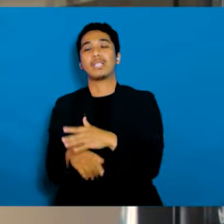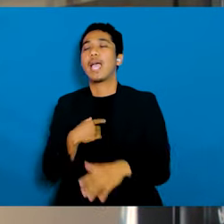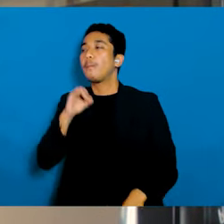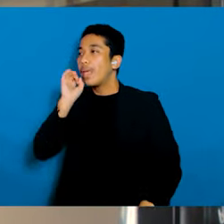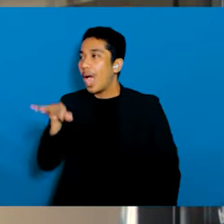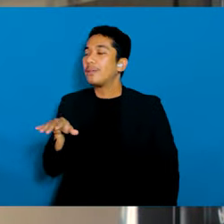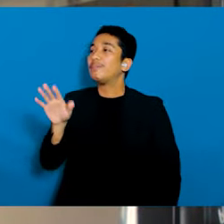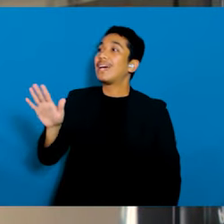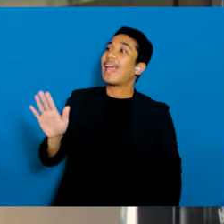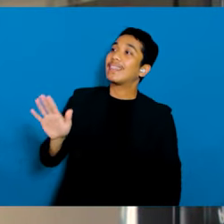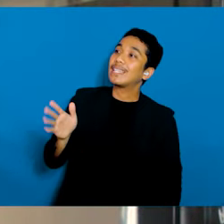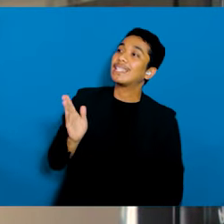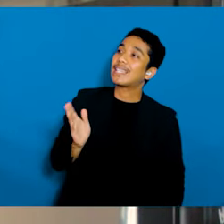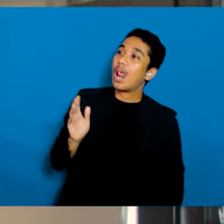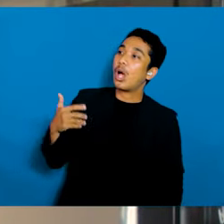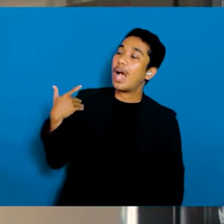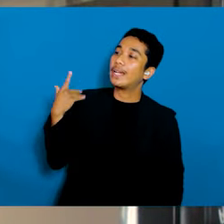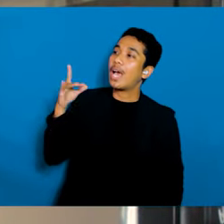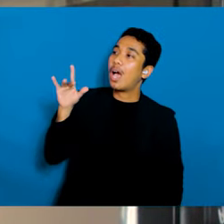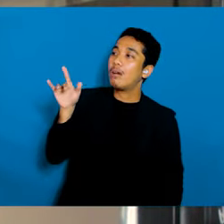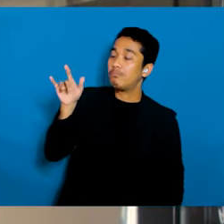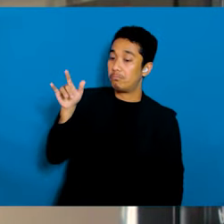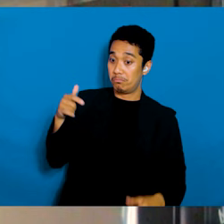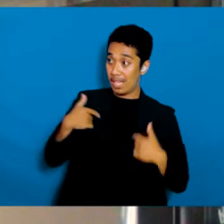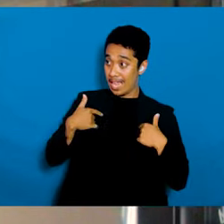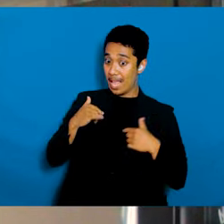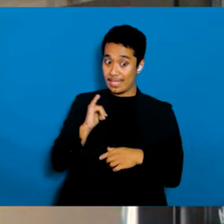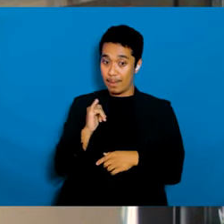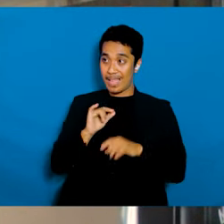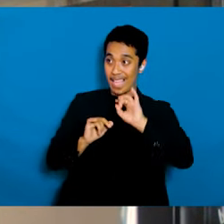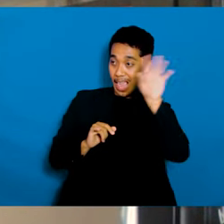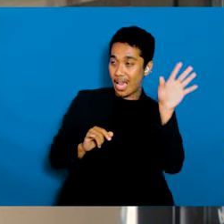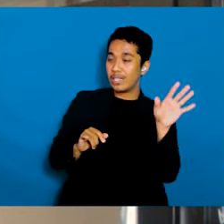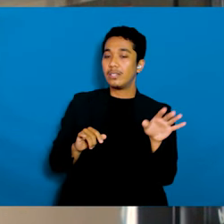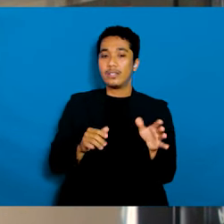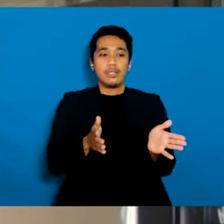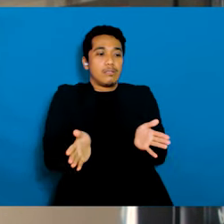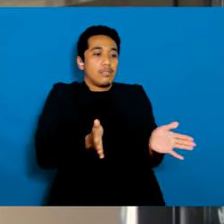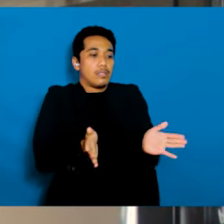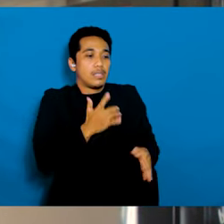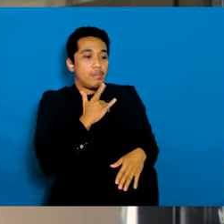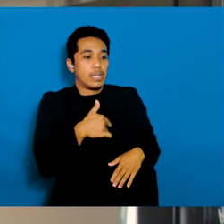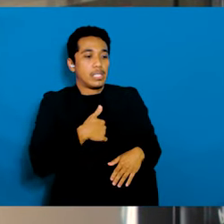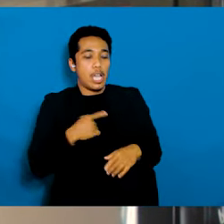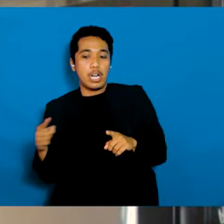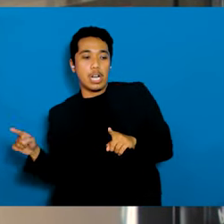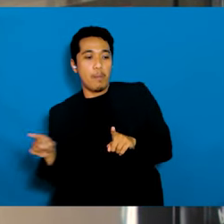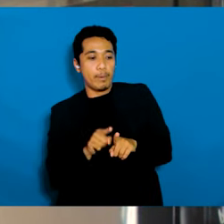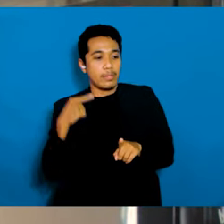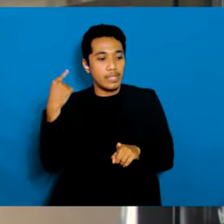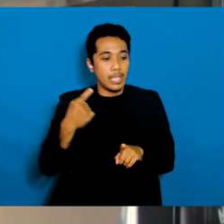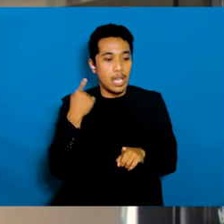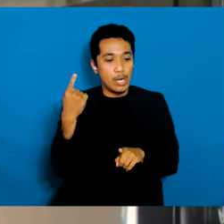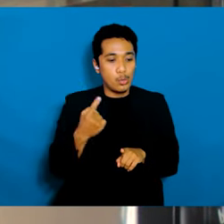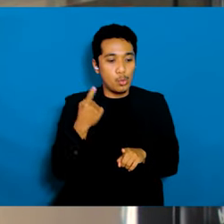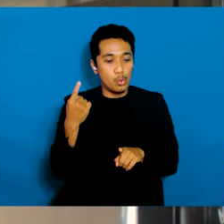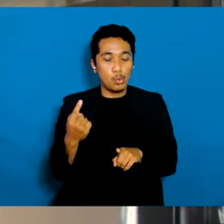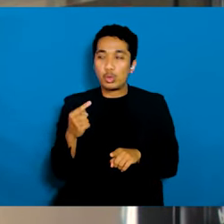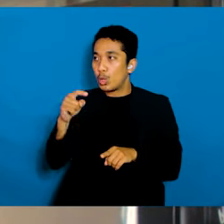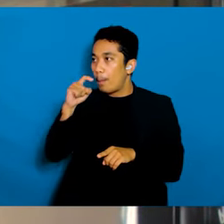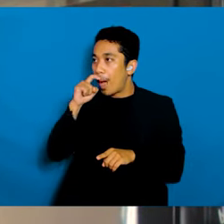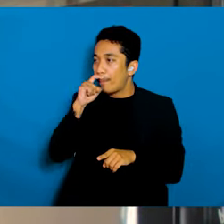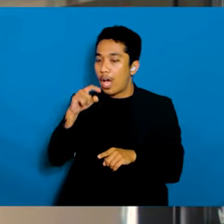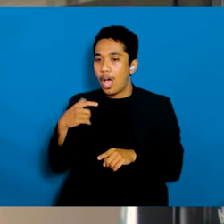mereka. Saya akhirnya ngasih tahu sama petugas, nanti kalau ada pemilih lagi seperti saya, jangan diperlakukan saya harus